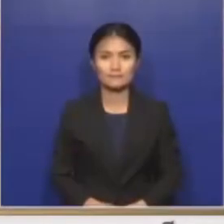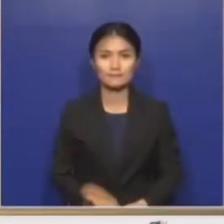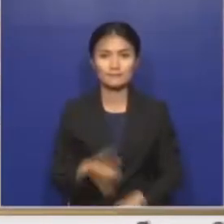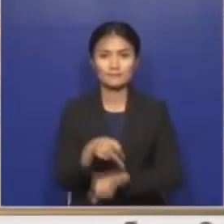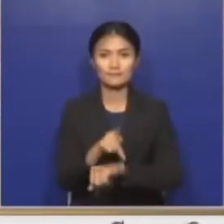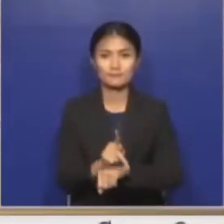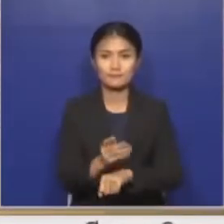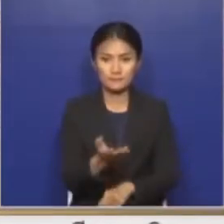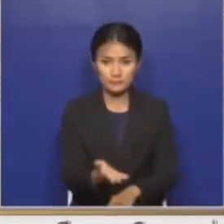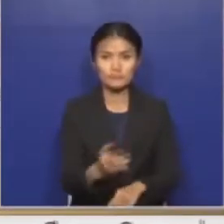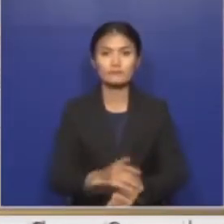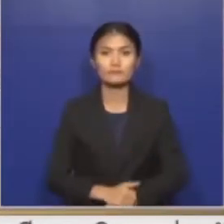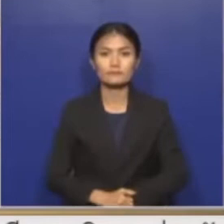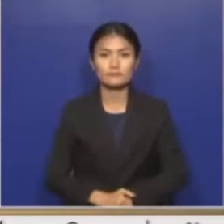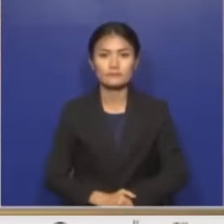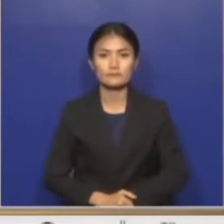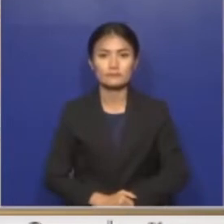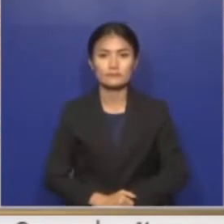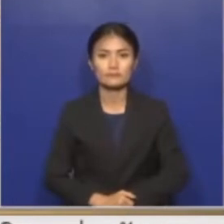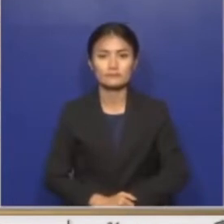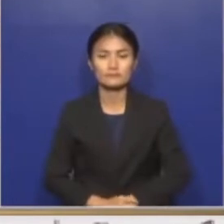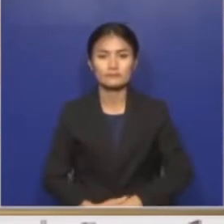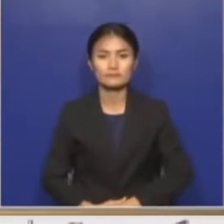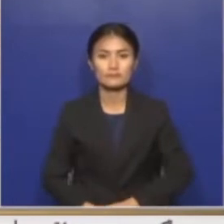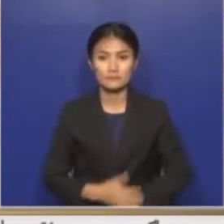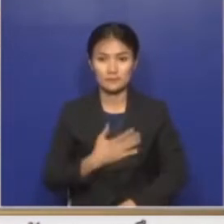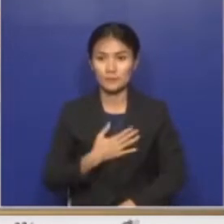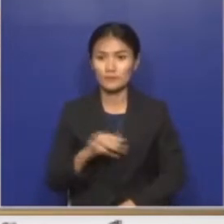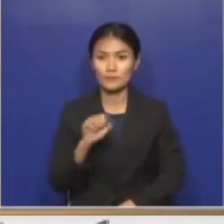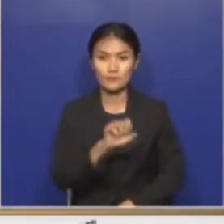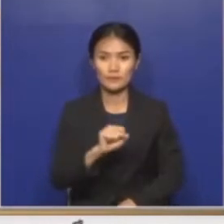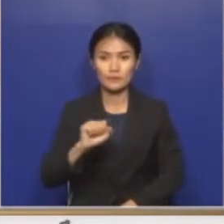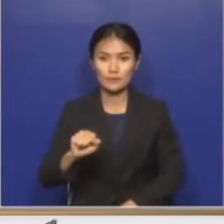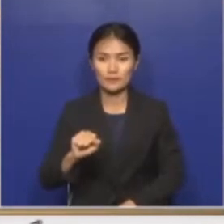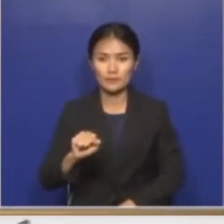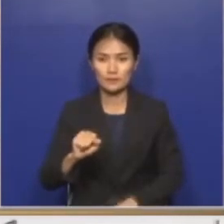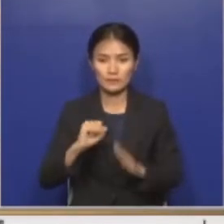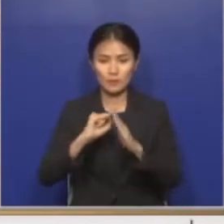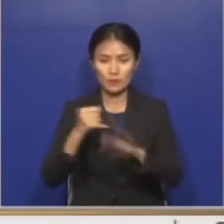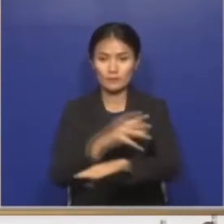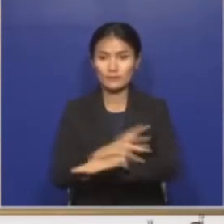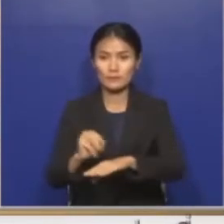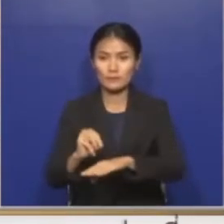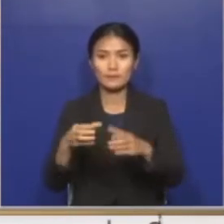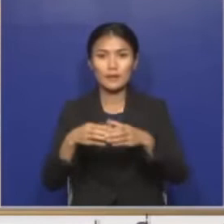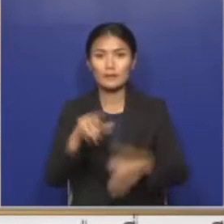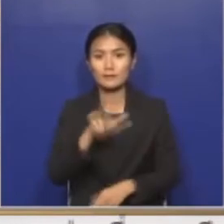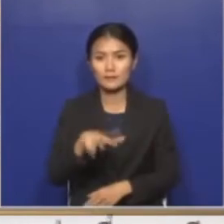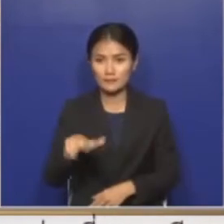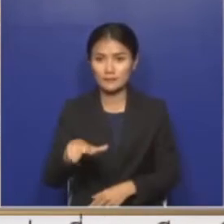เคารพและกระผมนายยุทธพงศ์จรัสเสถียรสมาชิกสภาผู้แทนราษฎรจังหวัดมหาสารคามพรรค